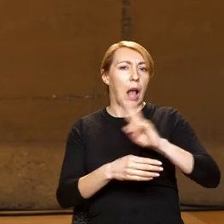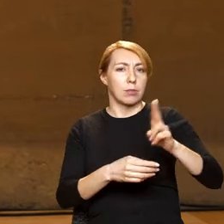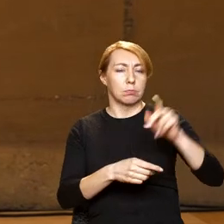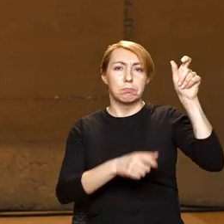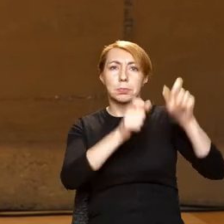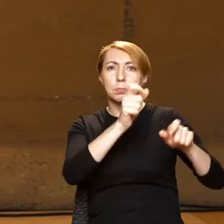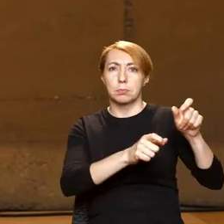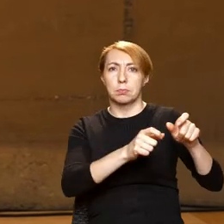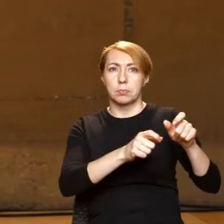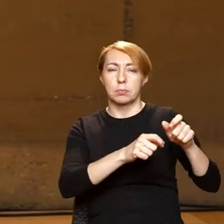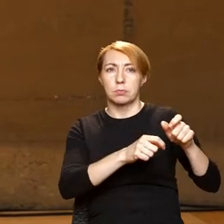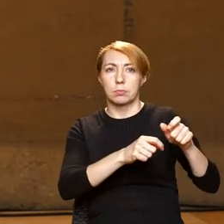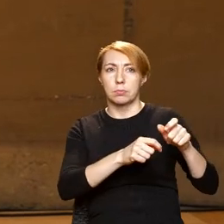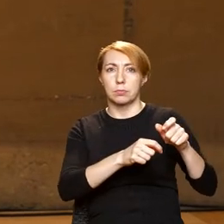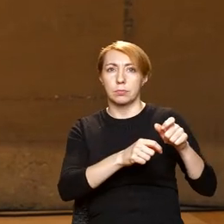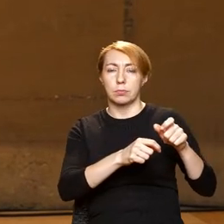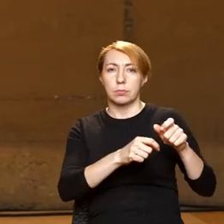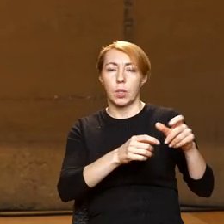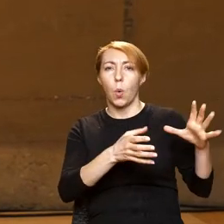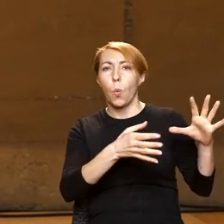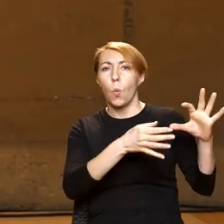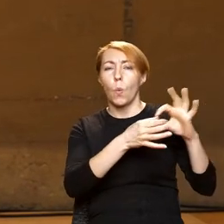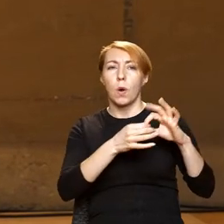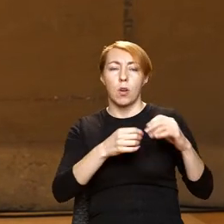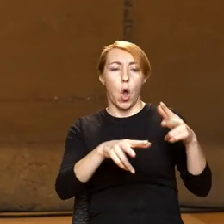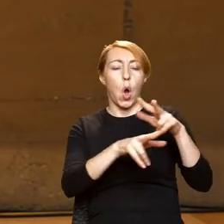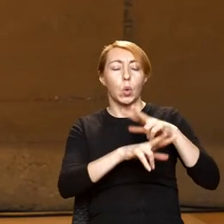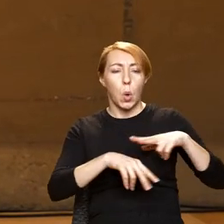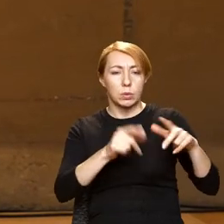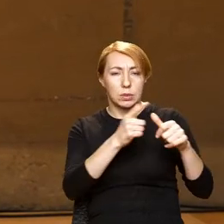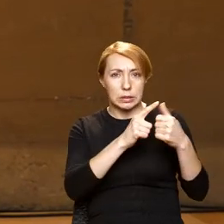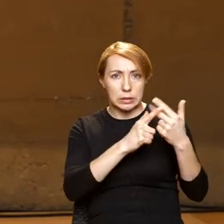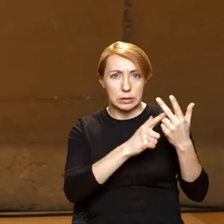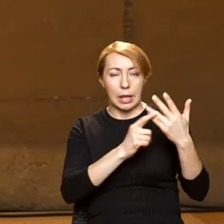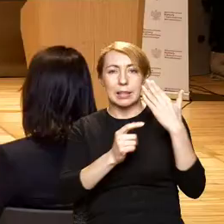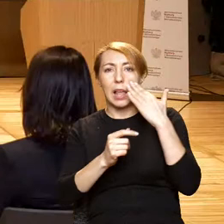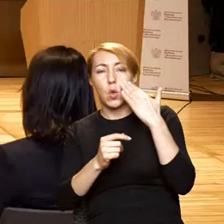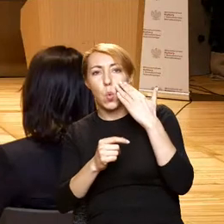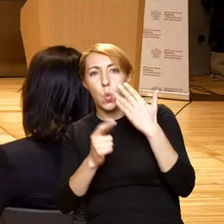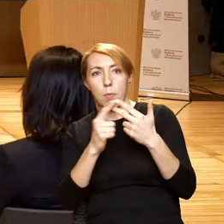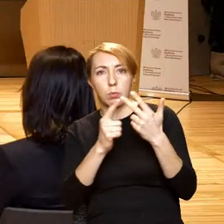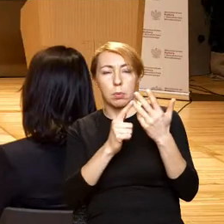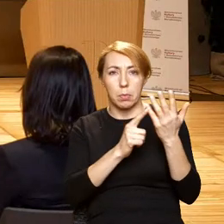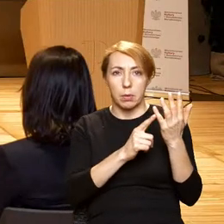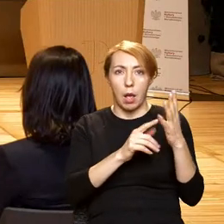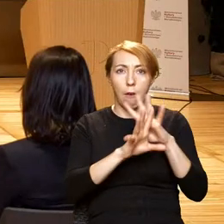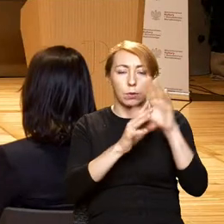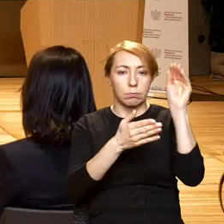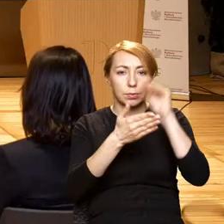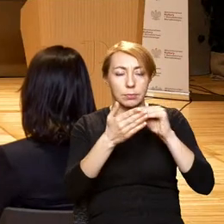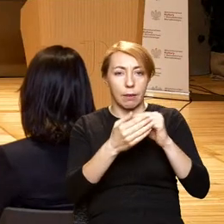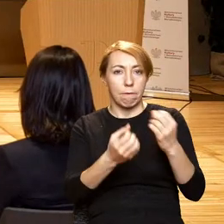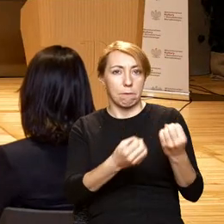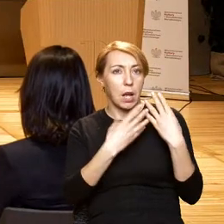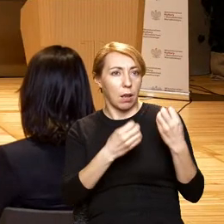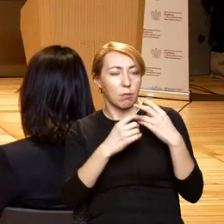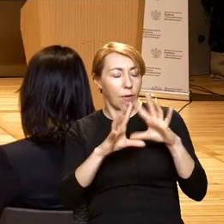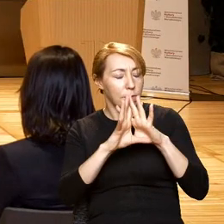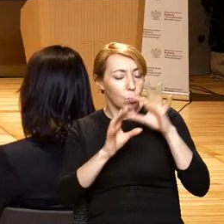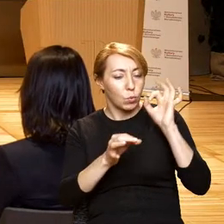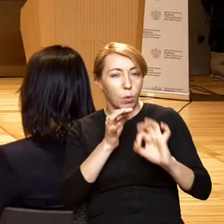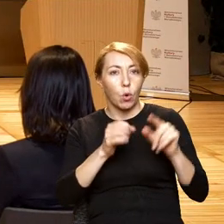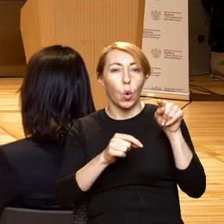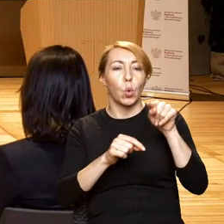pojawiają, ile ich tam było? Łącznie i rodzina, i znajomi, oni są opisani. Wytłumaczyła pani,